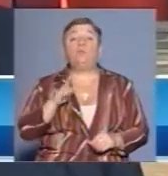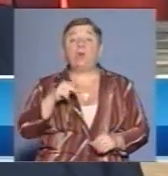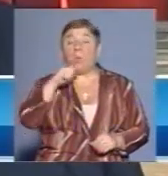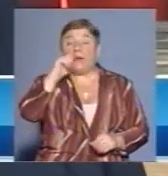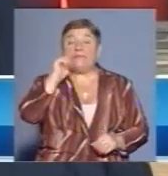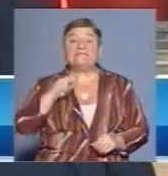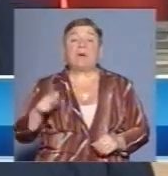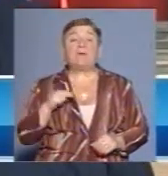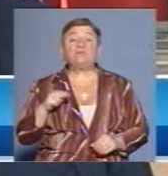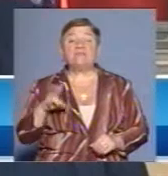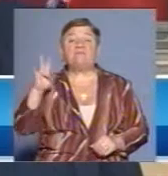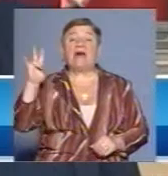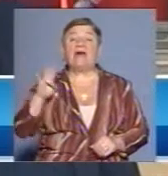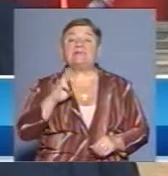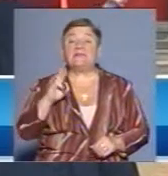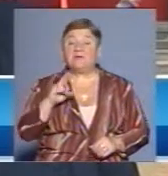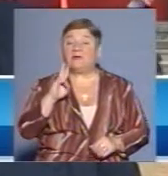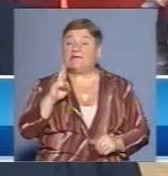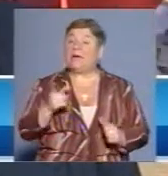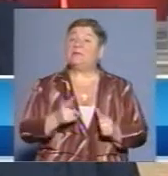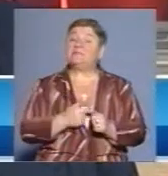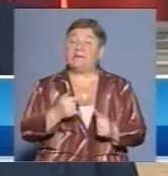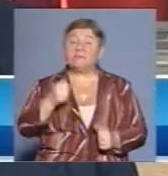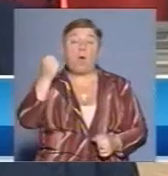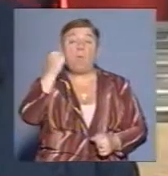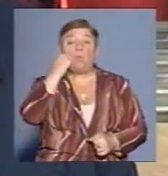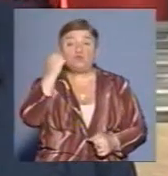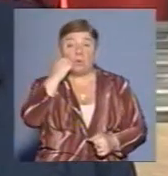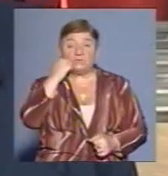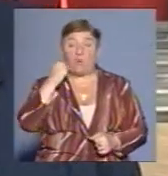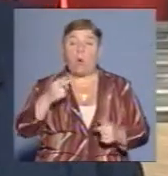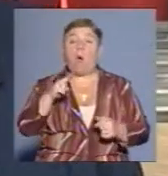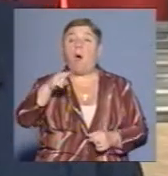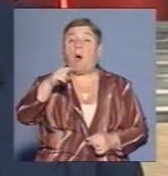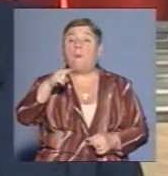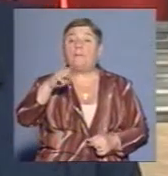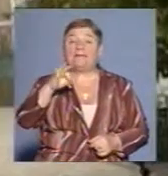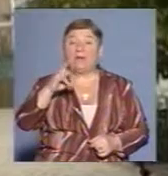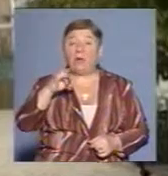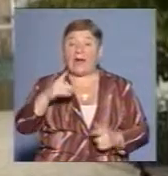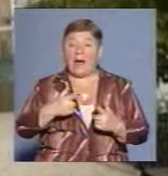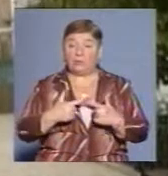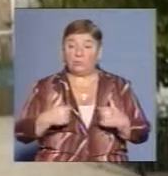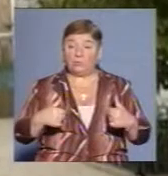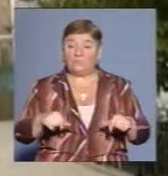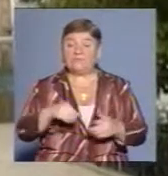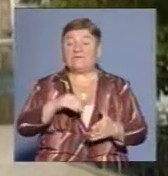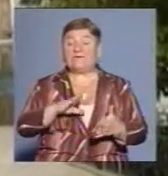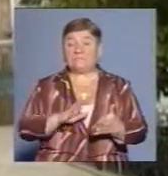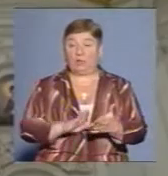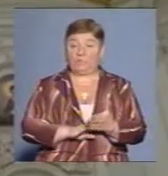православної церкви, як ми називаємо Московського патріархату, вона є, вона існує, вона